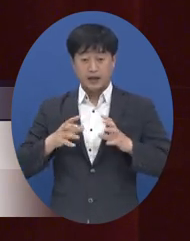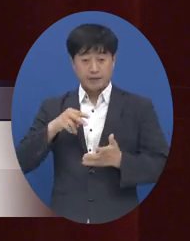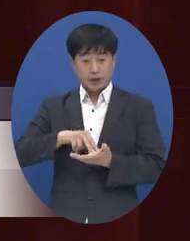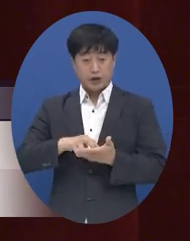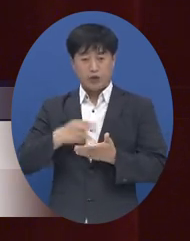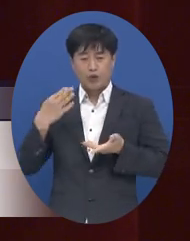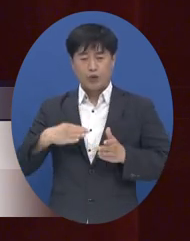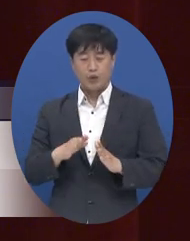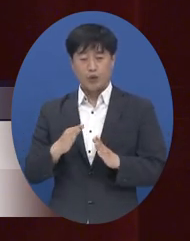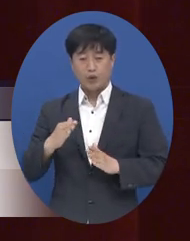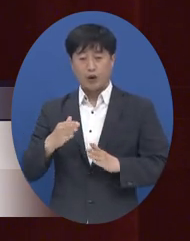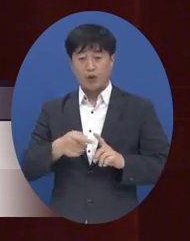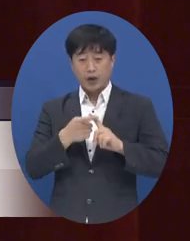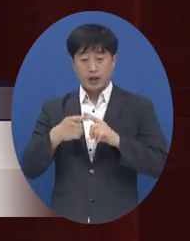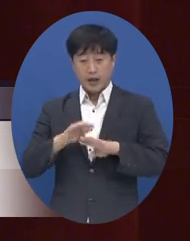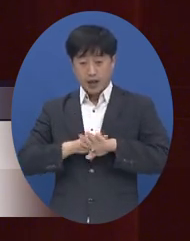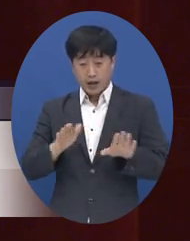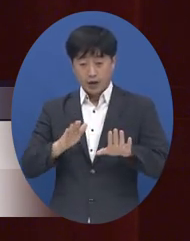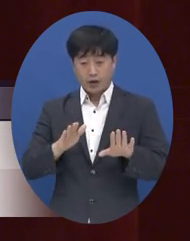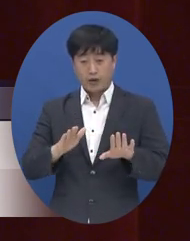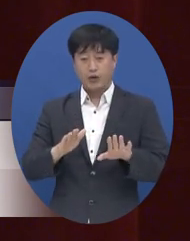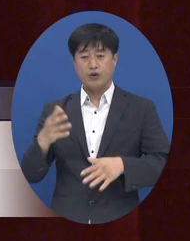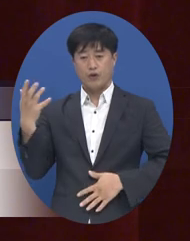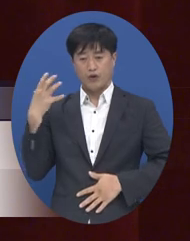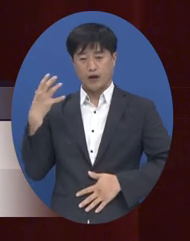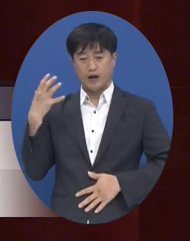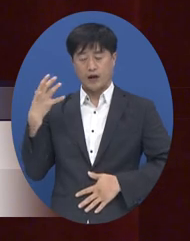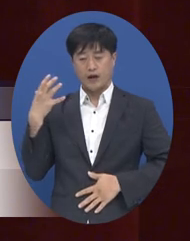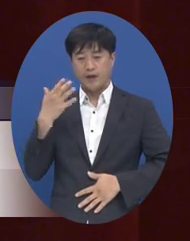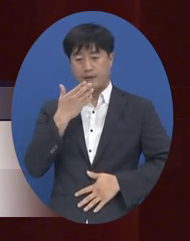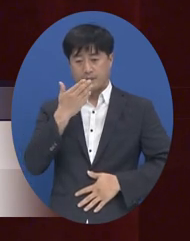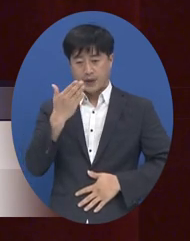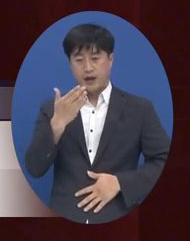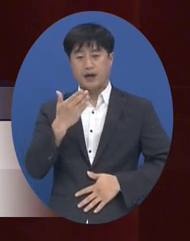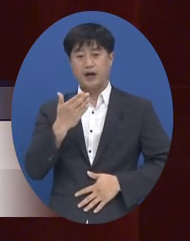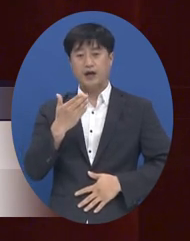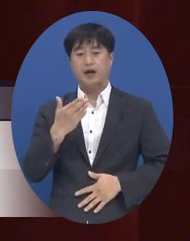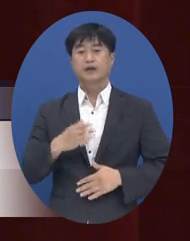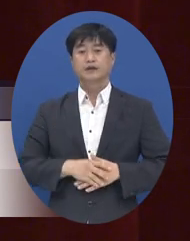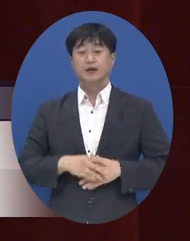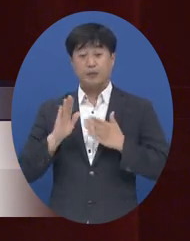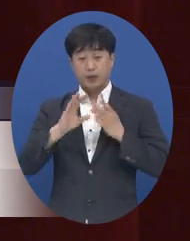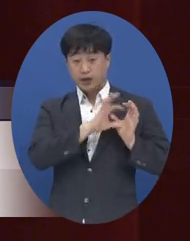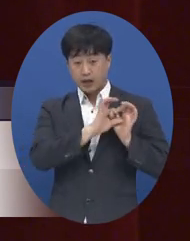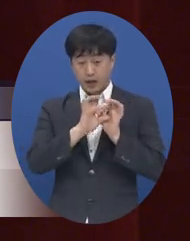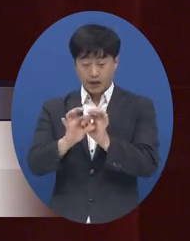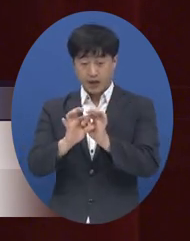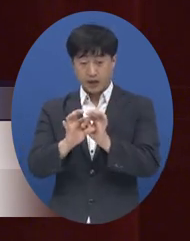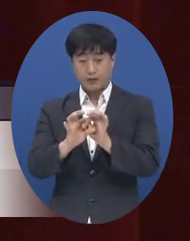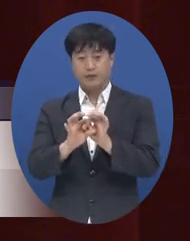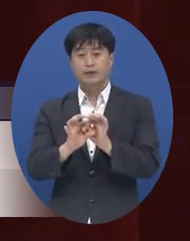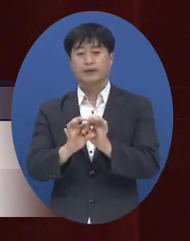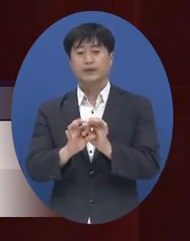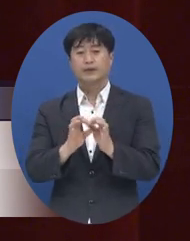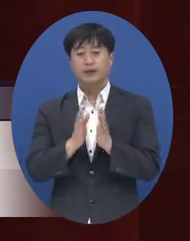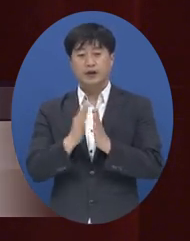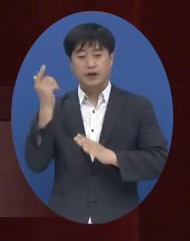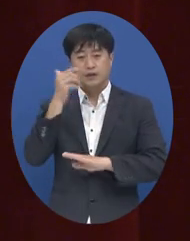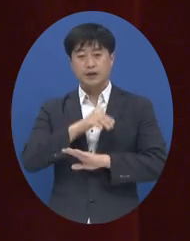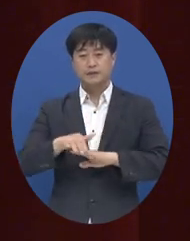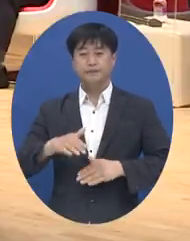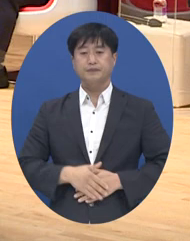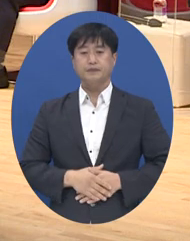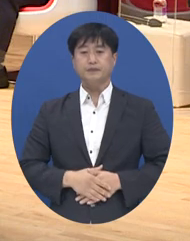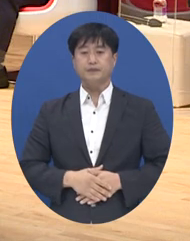푸는 마중물 역할도 저희들이 여태껏 해왔듯이 앞으로도 계속 그렇게 진행을 할